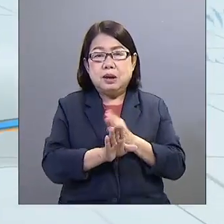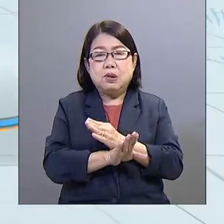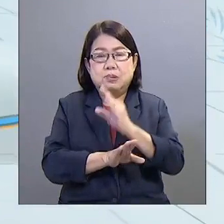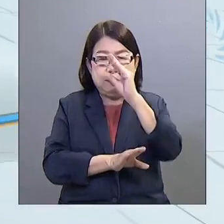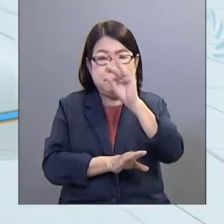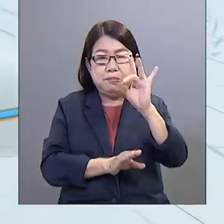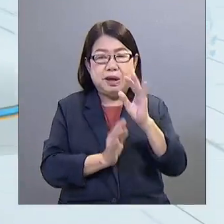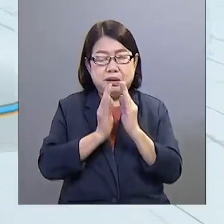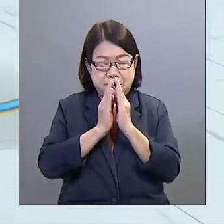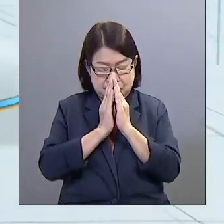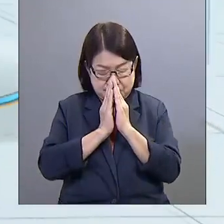สวัดีค่ะ